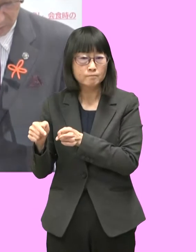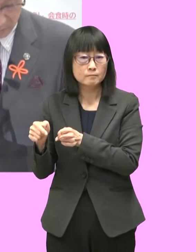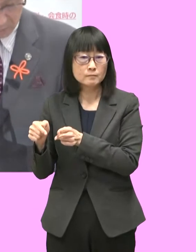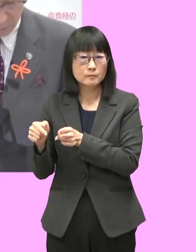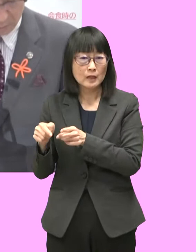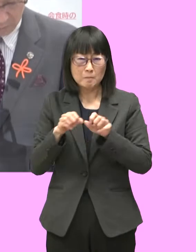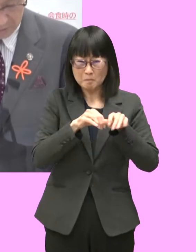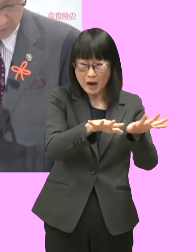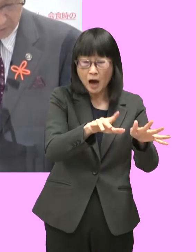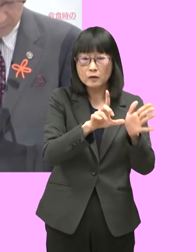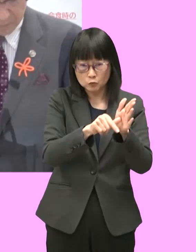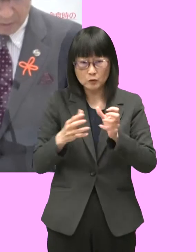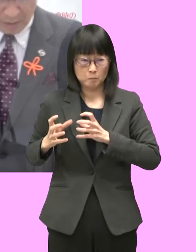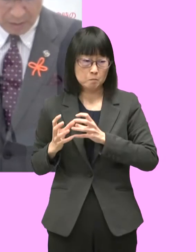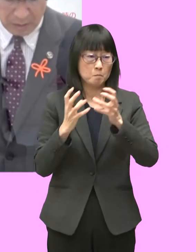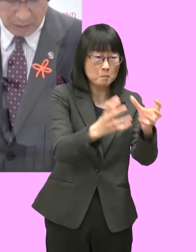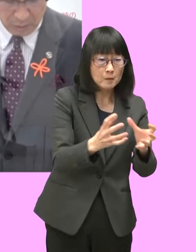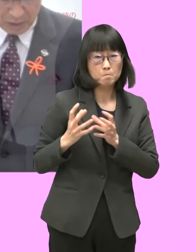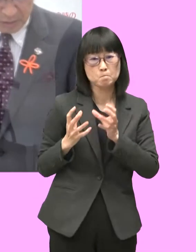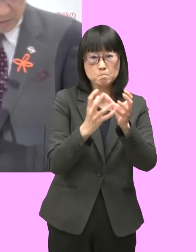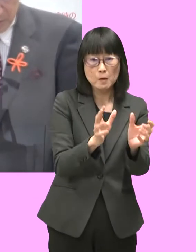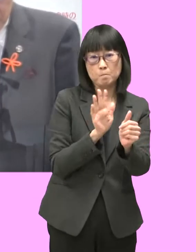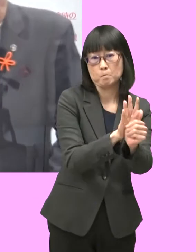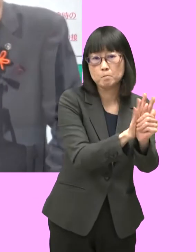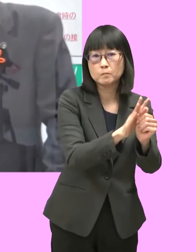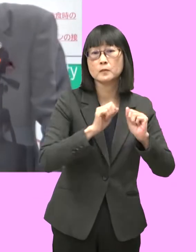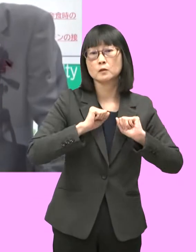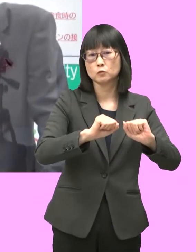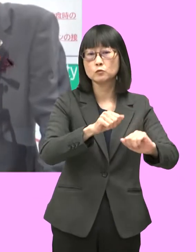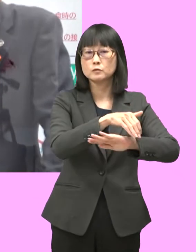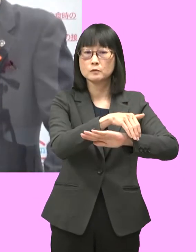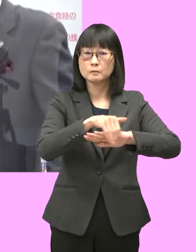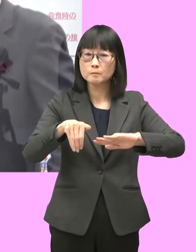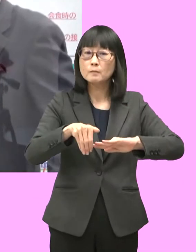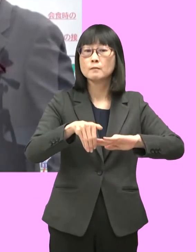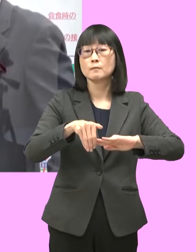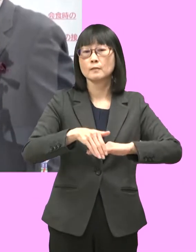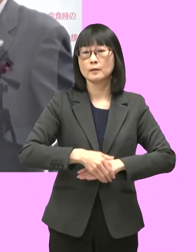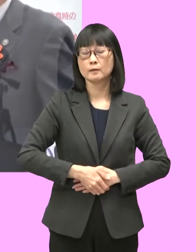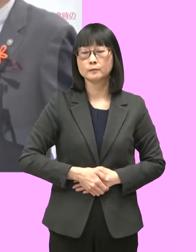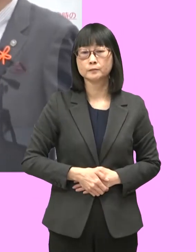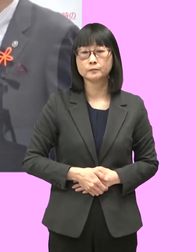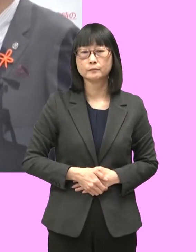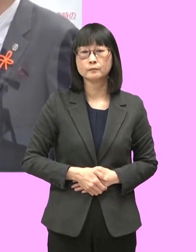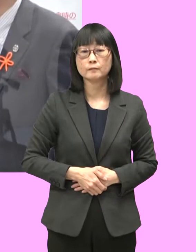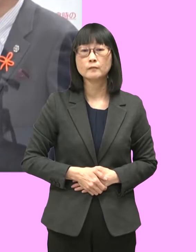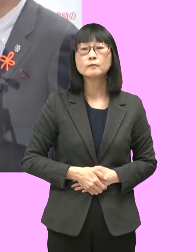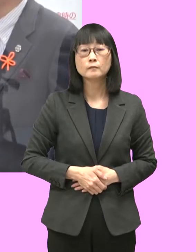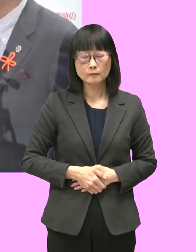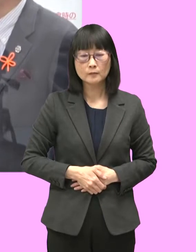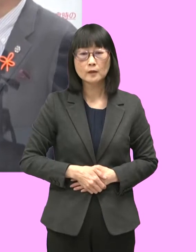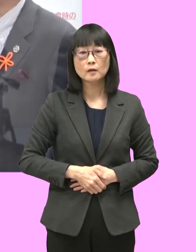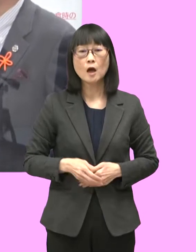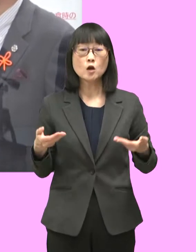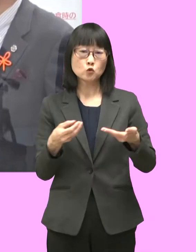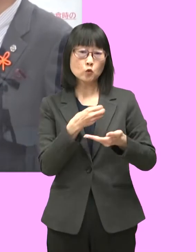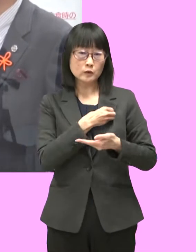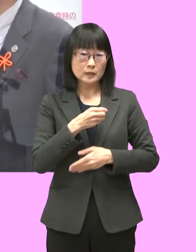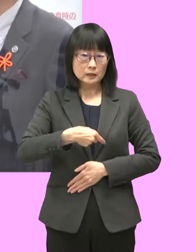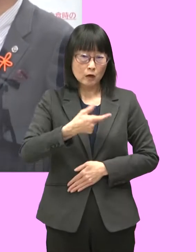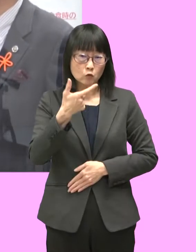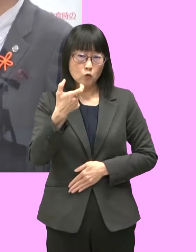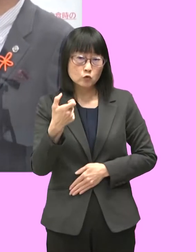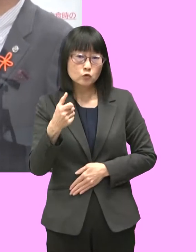していきたいというふうに思っております。で、今回はですね、156名の応援職員のうち60名